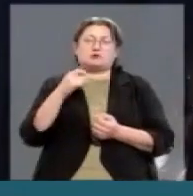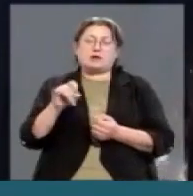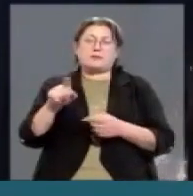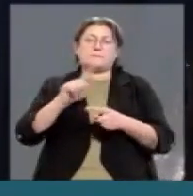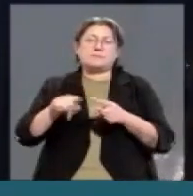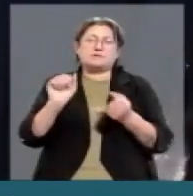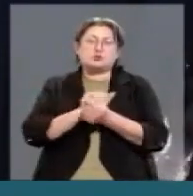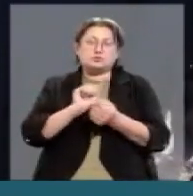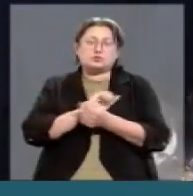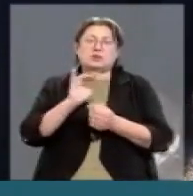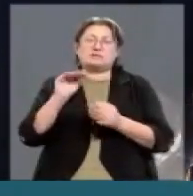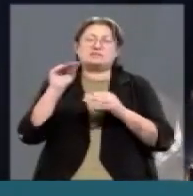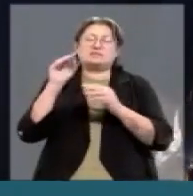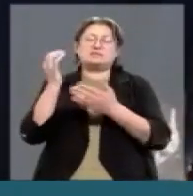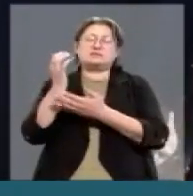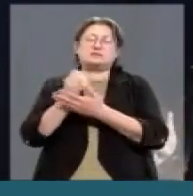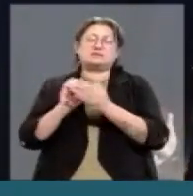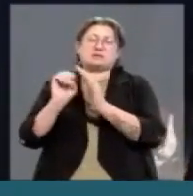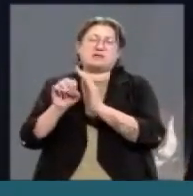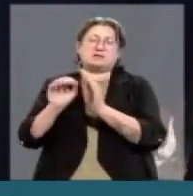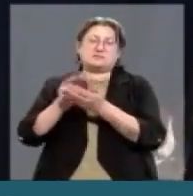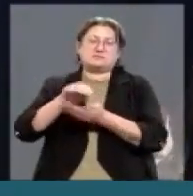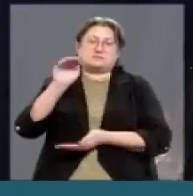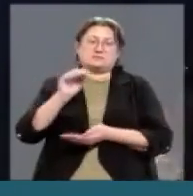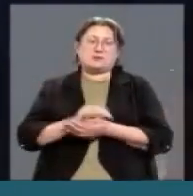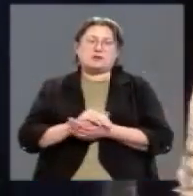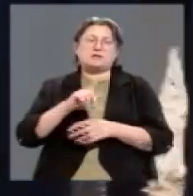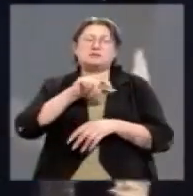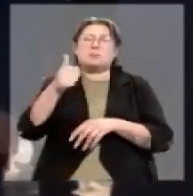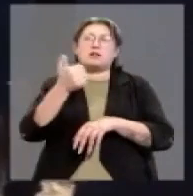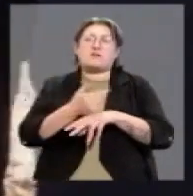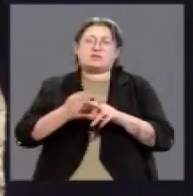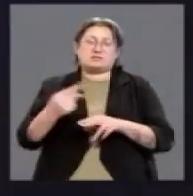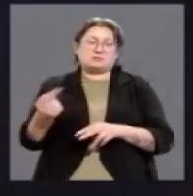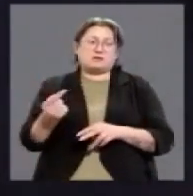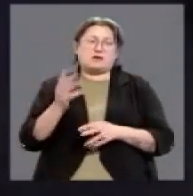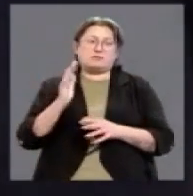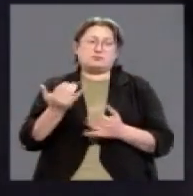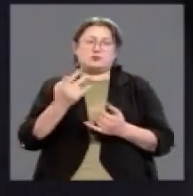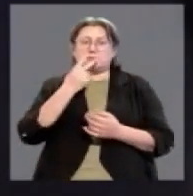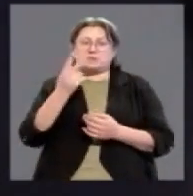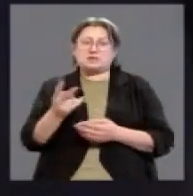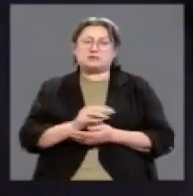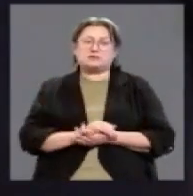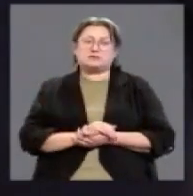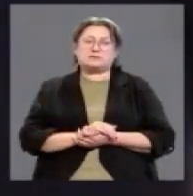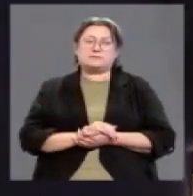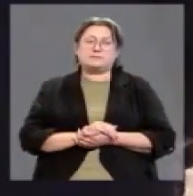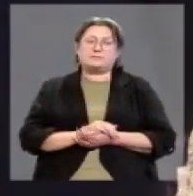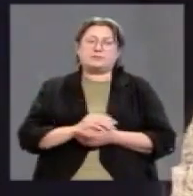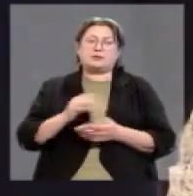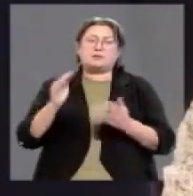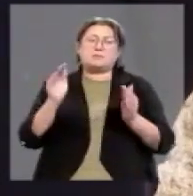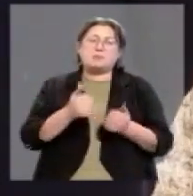его быстрой сушке и складированию на таках. Самое главное – семена же. Будем сейчас смотреть, менее